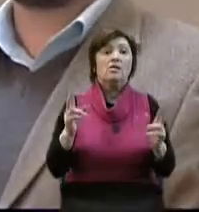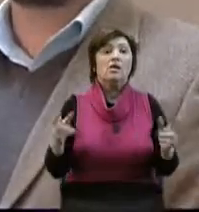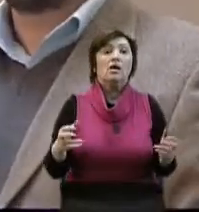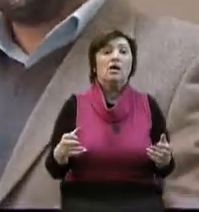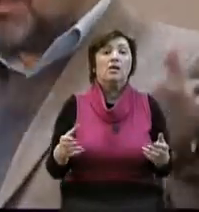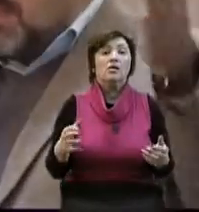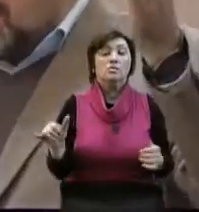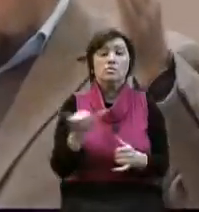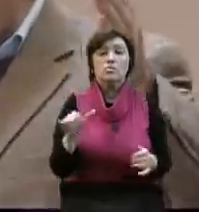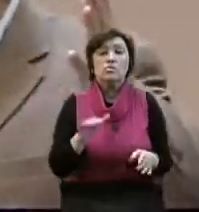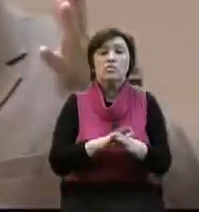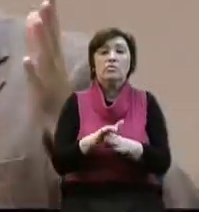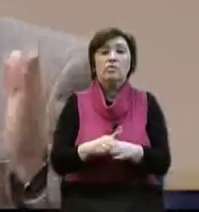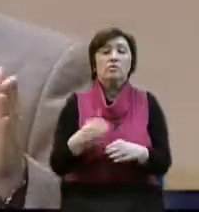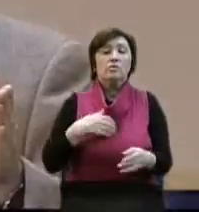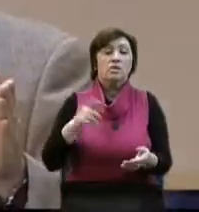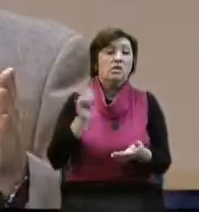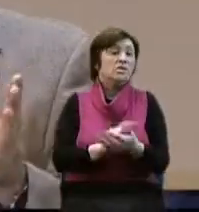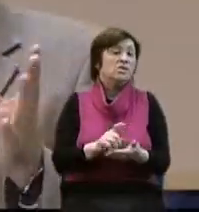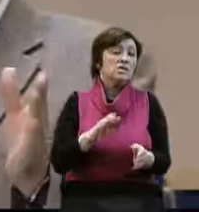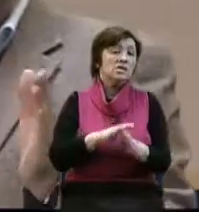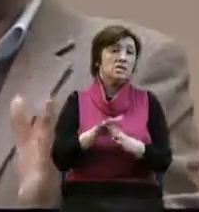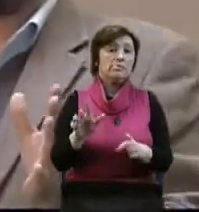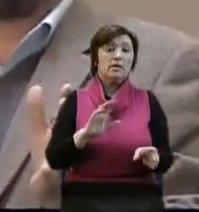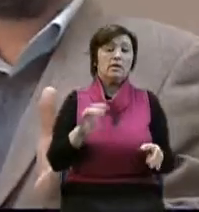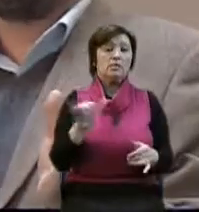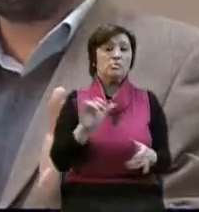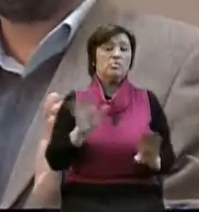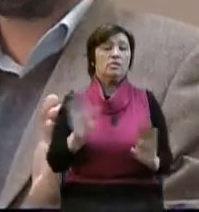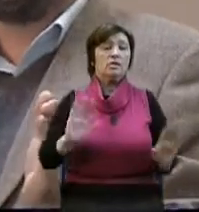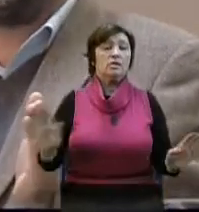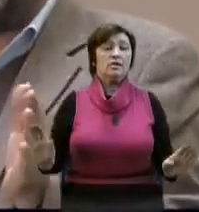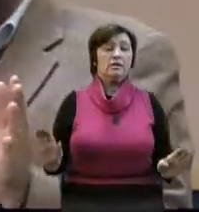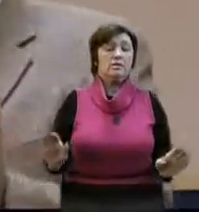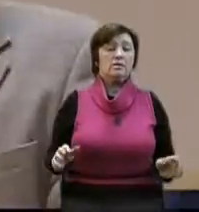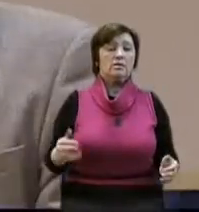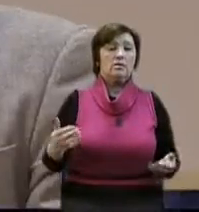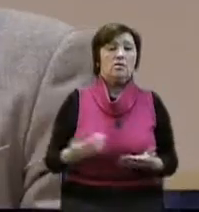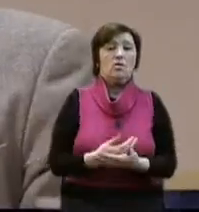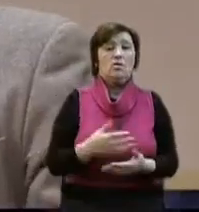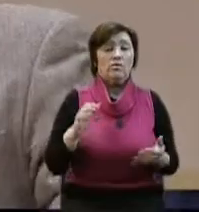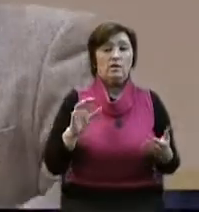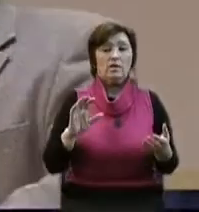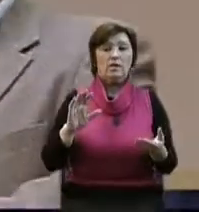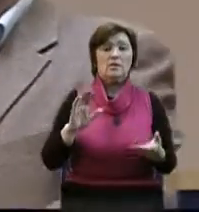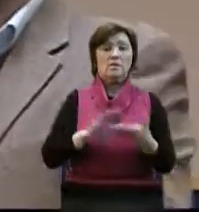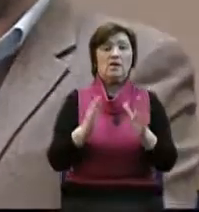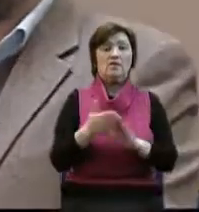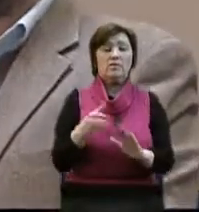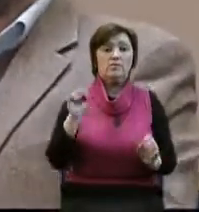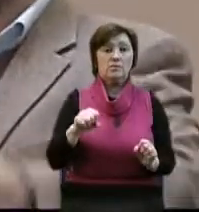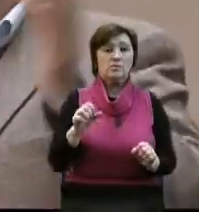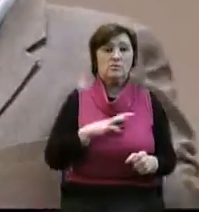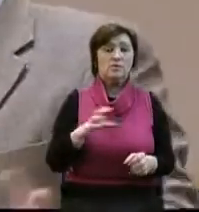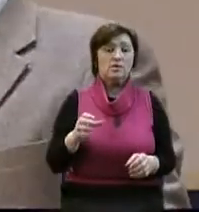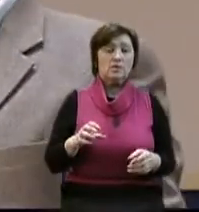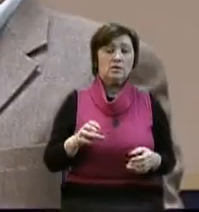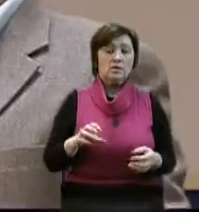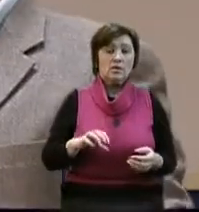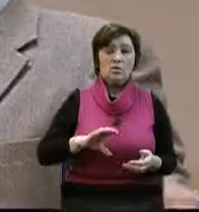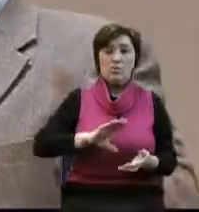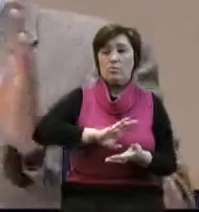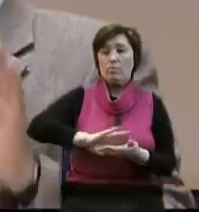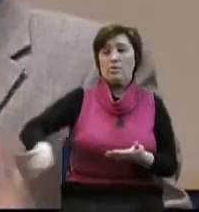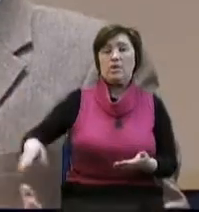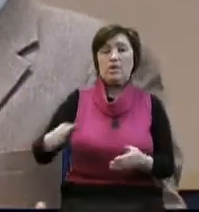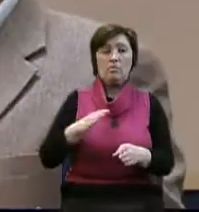относиться к субботу? Должны мы ее исполнять, или мы не должны исполнять? Или Новый Завет, он как бы полностью эту заповедь уже аннулировал, потому